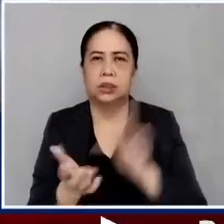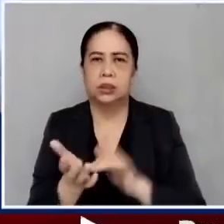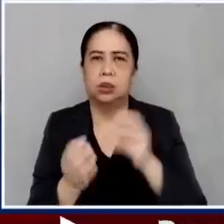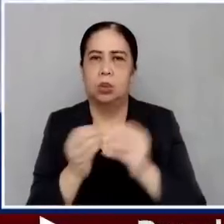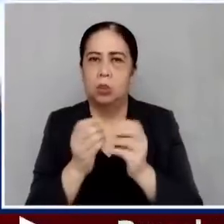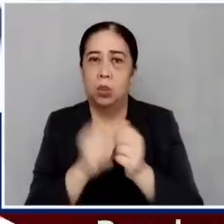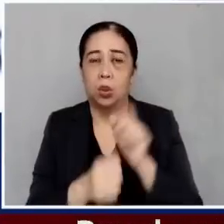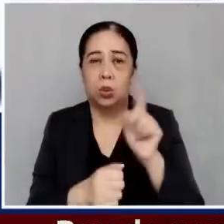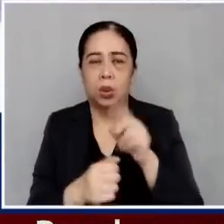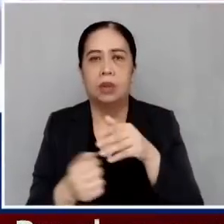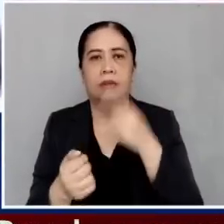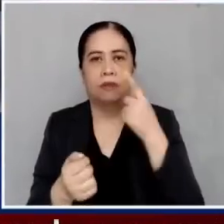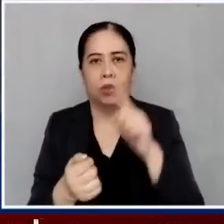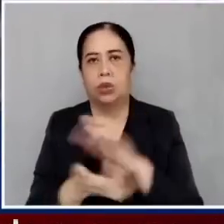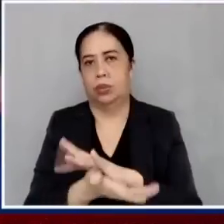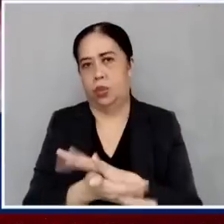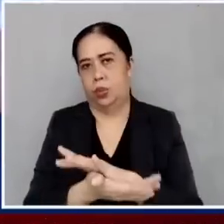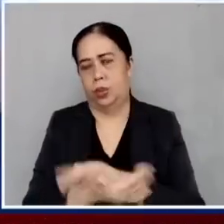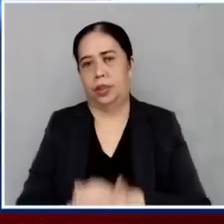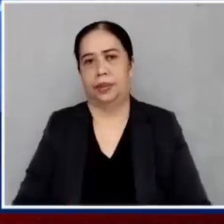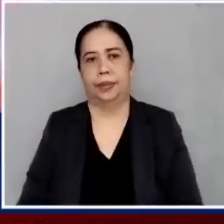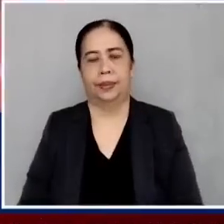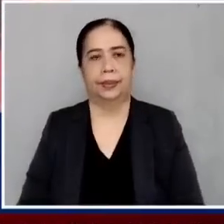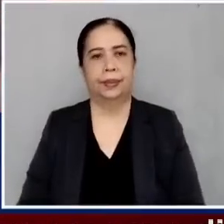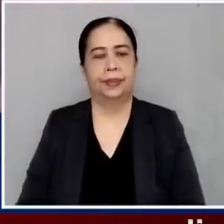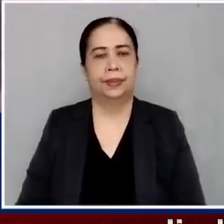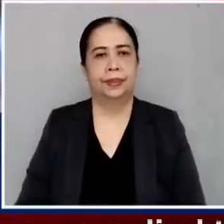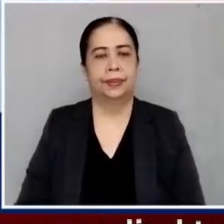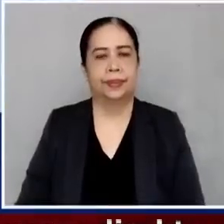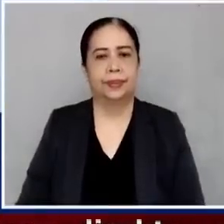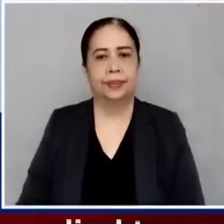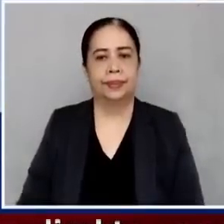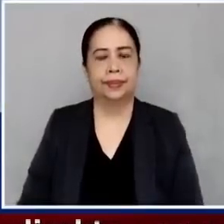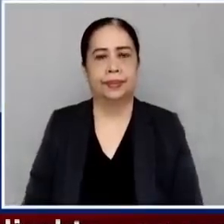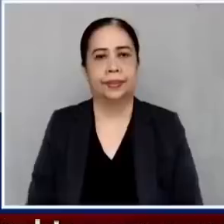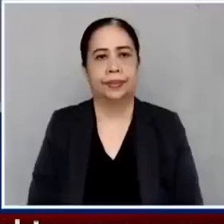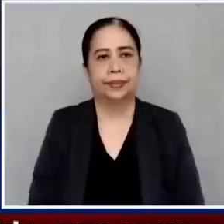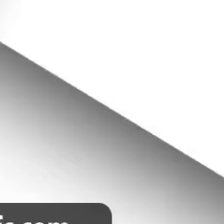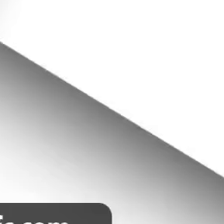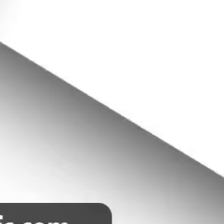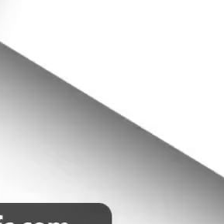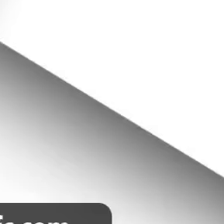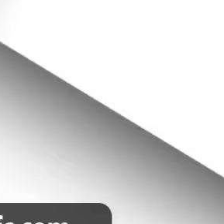ang karamihan sa mga nakumpiska. Rainiel Pawid, ABS-CBN News.